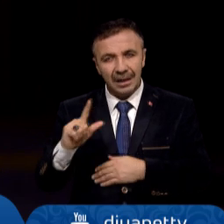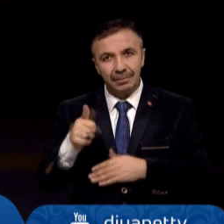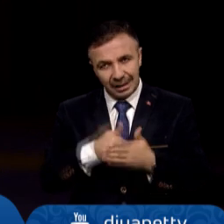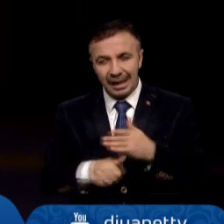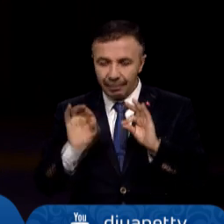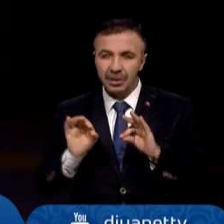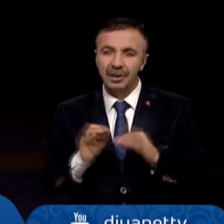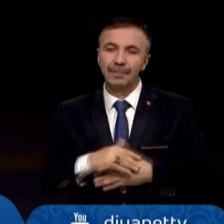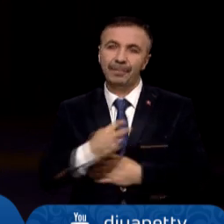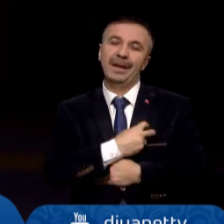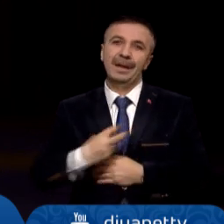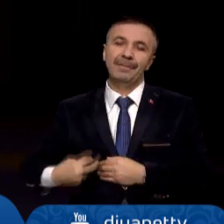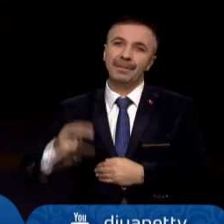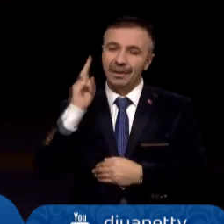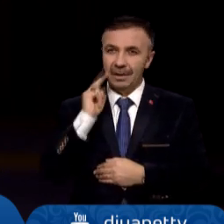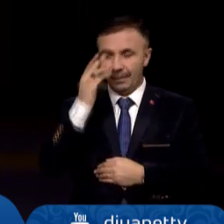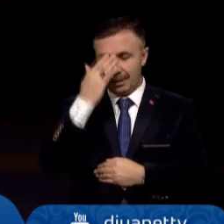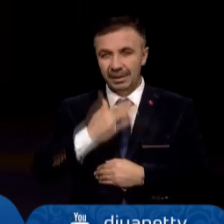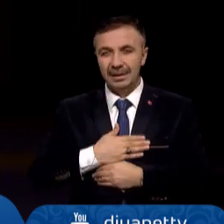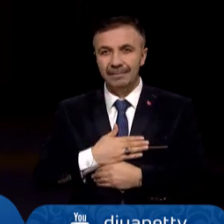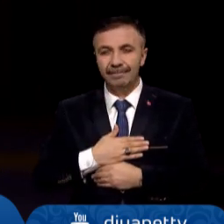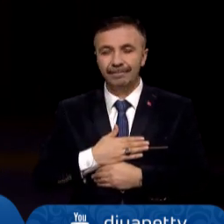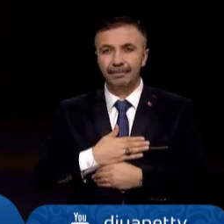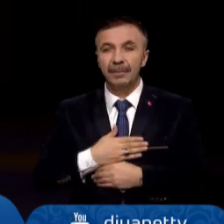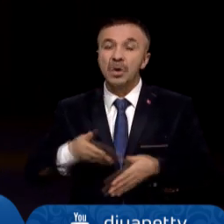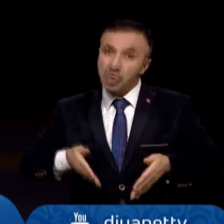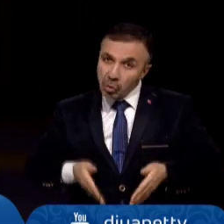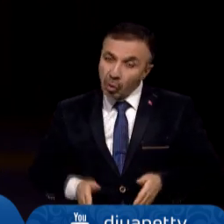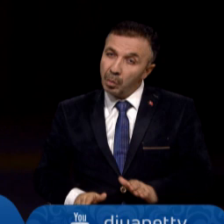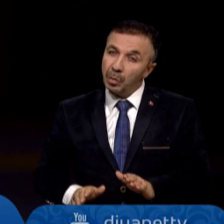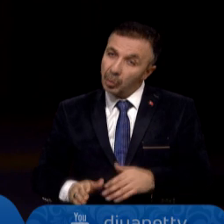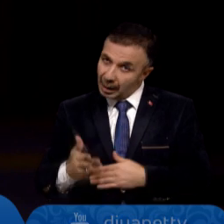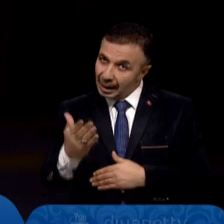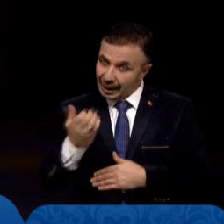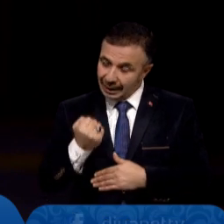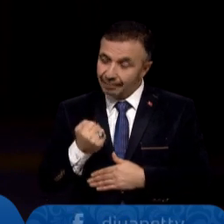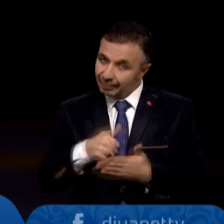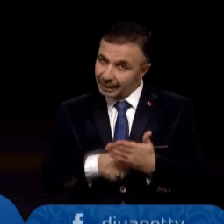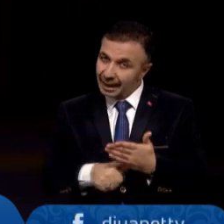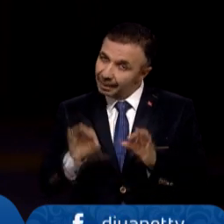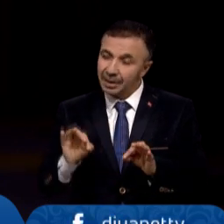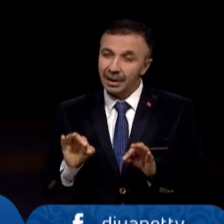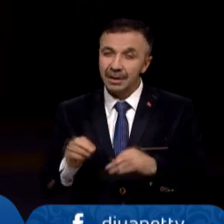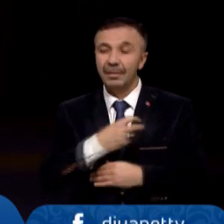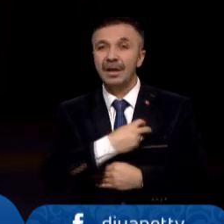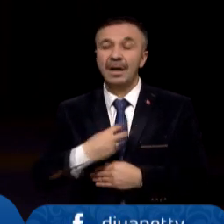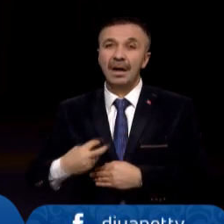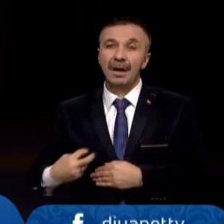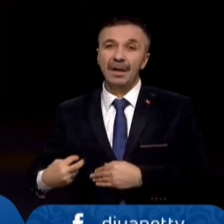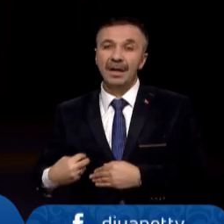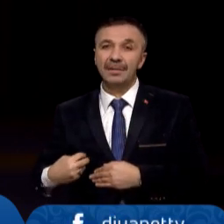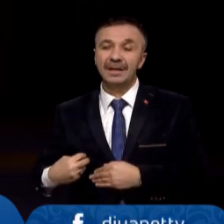başlangıcı peygamber Sallallahu Aleyhi ve Sellem efendimizin doğumunu mu alalım